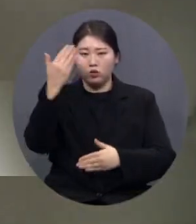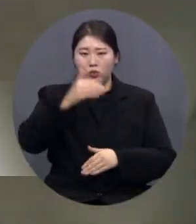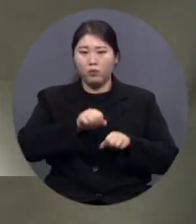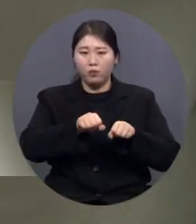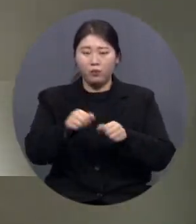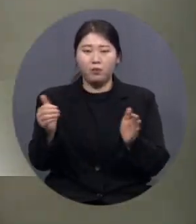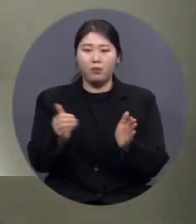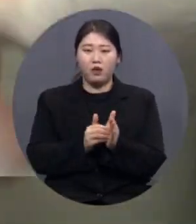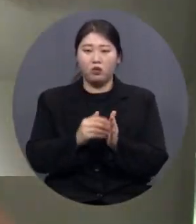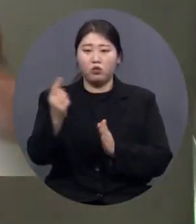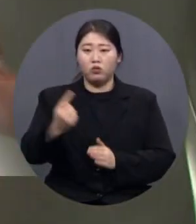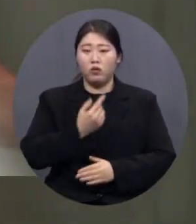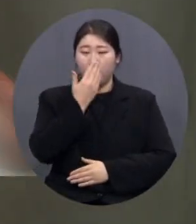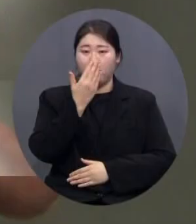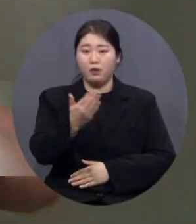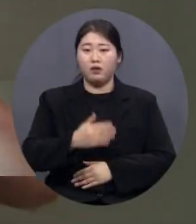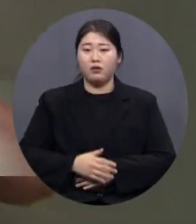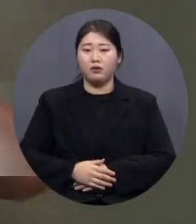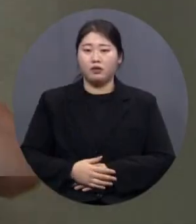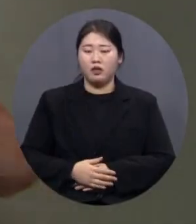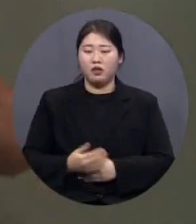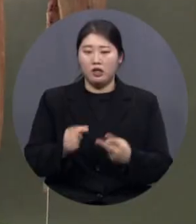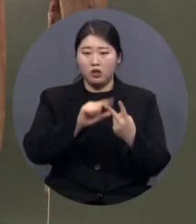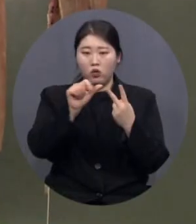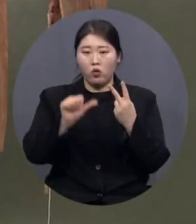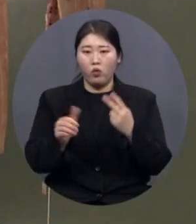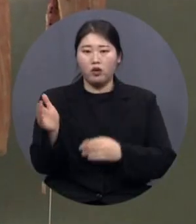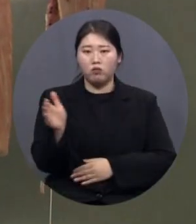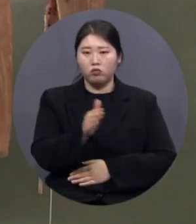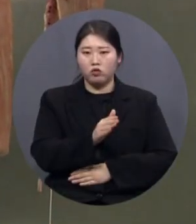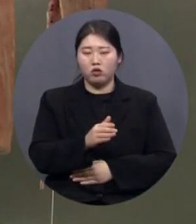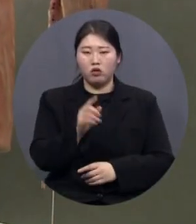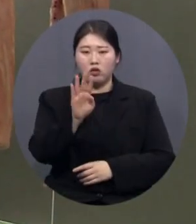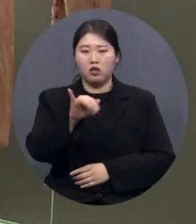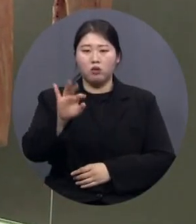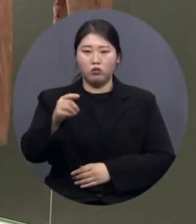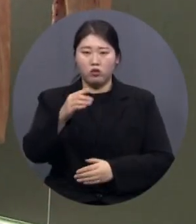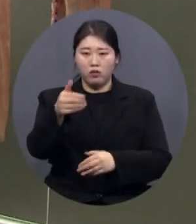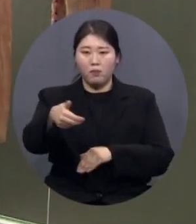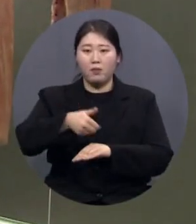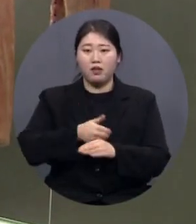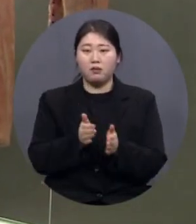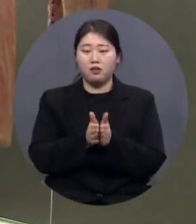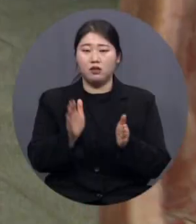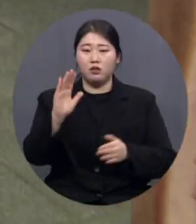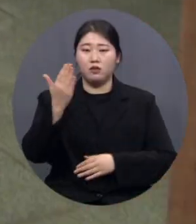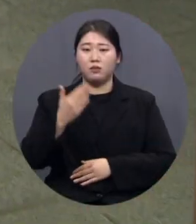수 있습니다. 제주도는 지난달 5일부터 2분 도체 반입을 허용했습니다.